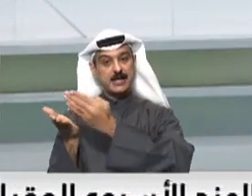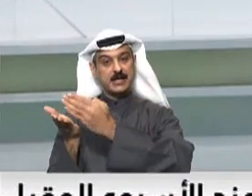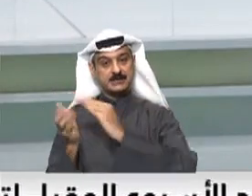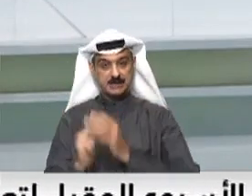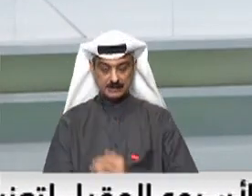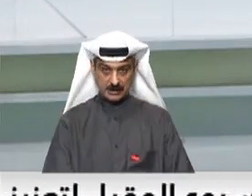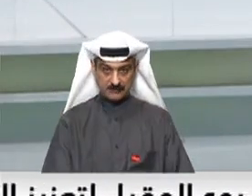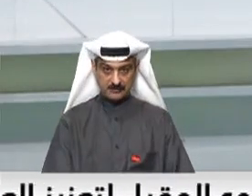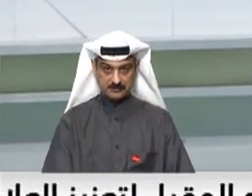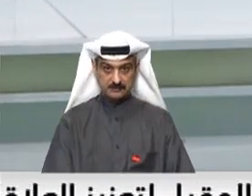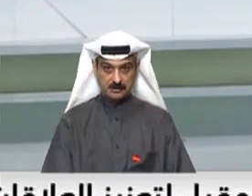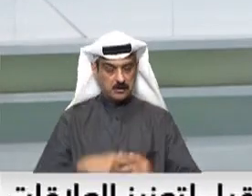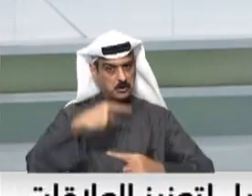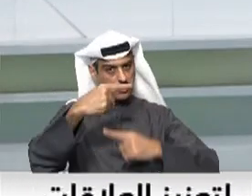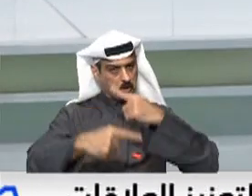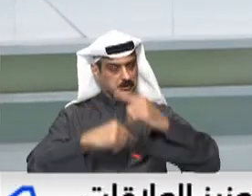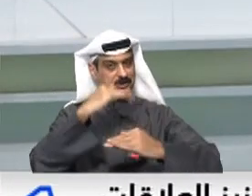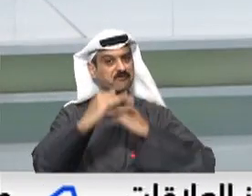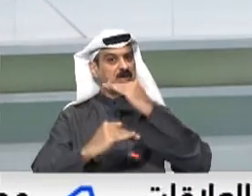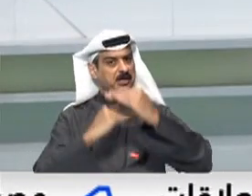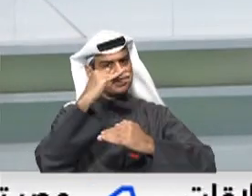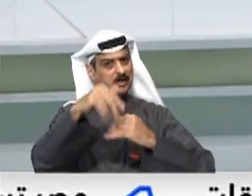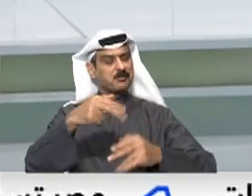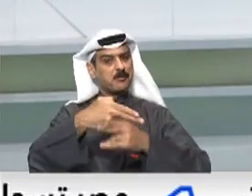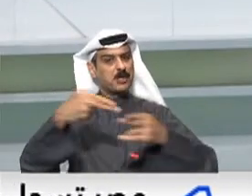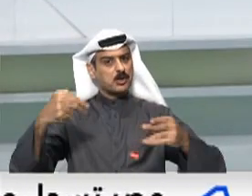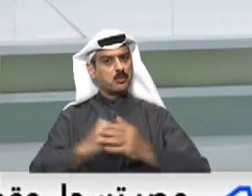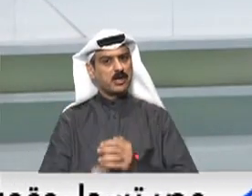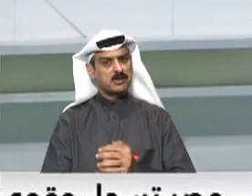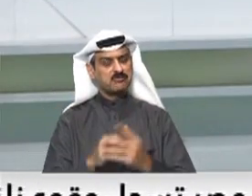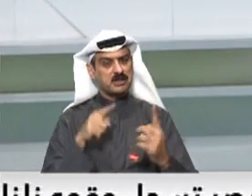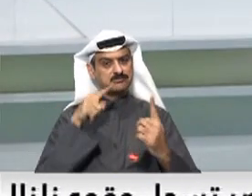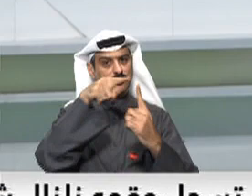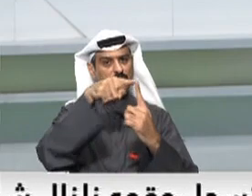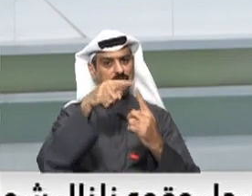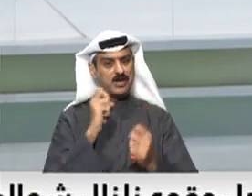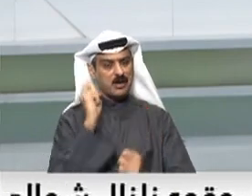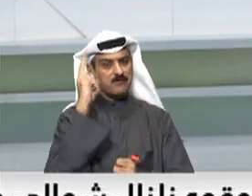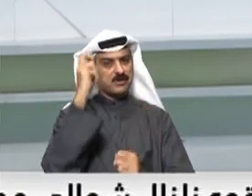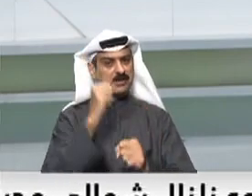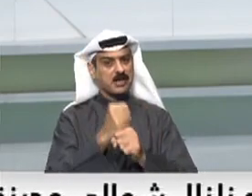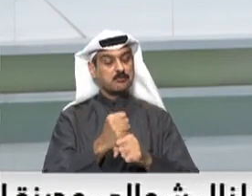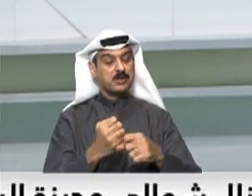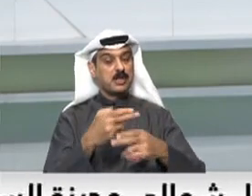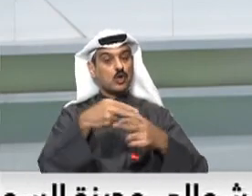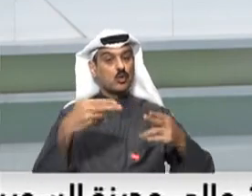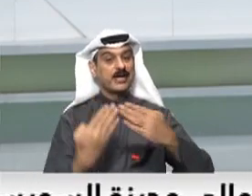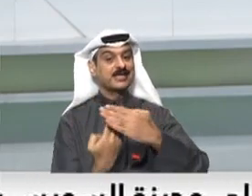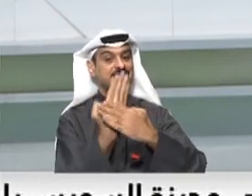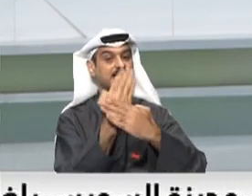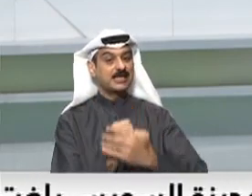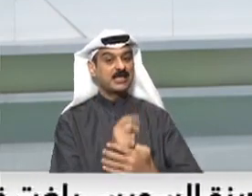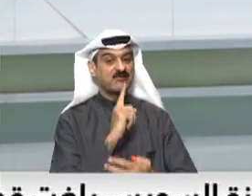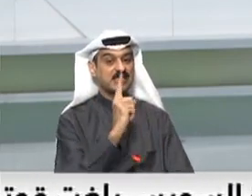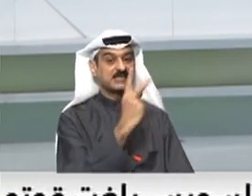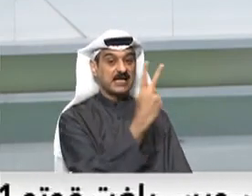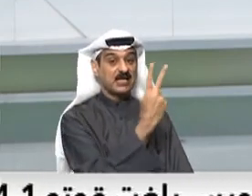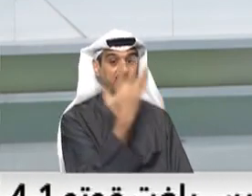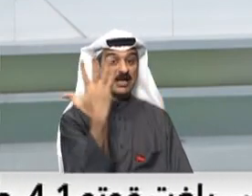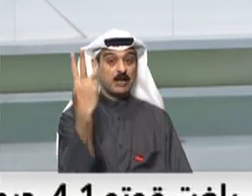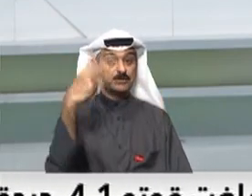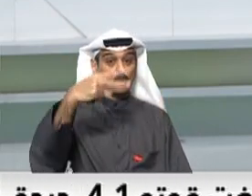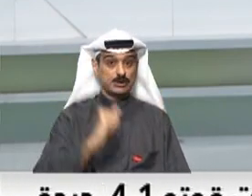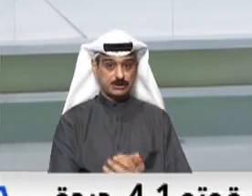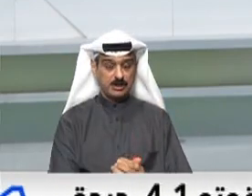على خطى الدفع بعجلة التنمية في البلاد نحو تحقيق رؤية كويت جديدة 2025. تعمل الدولة على